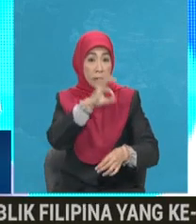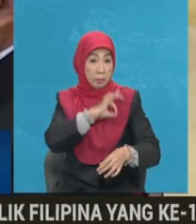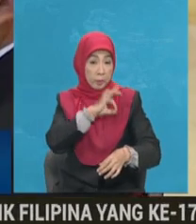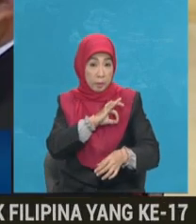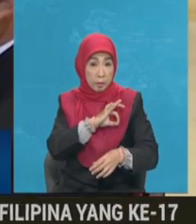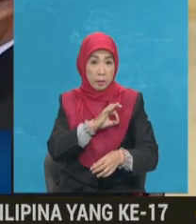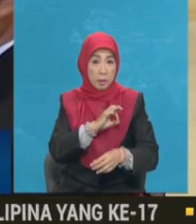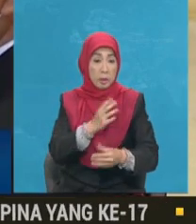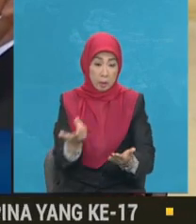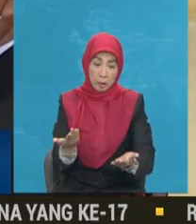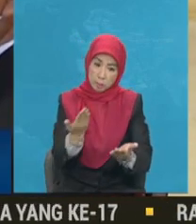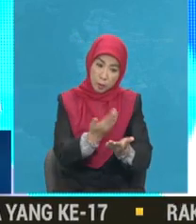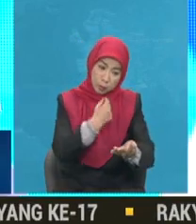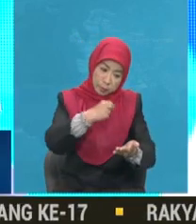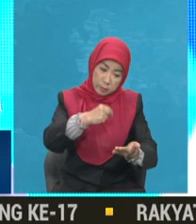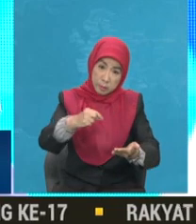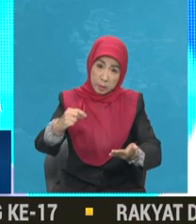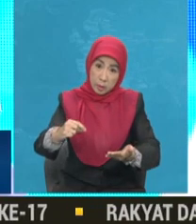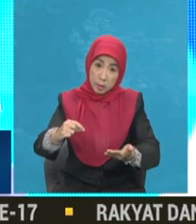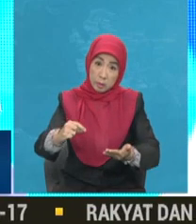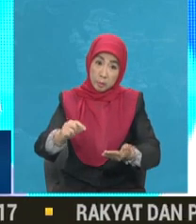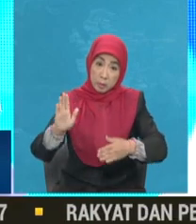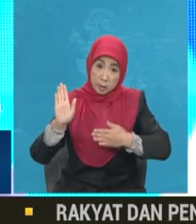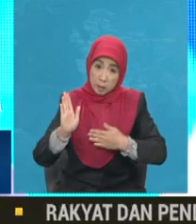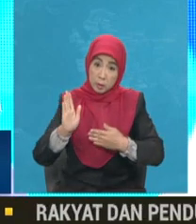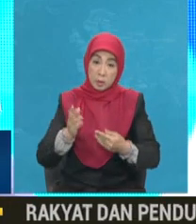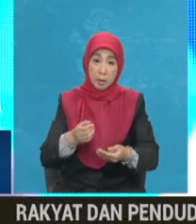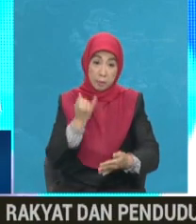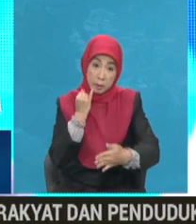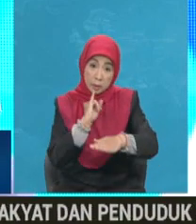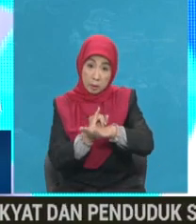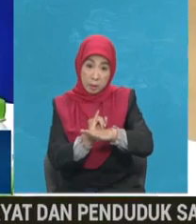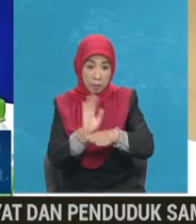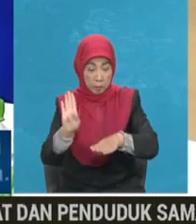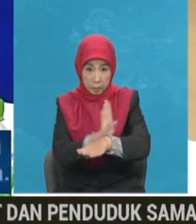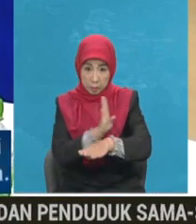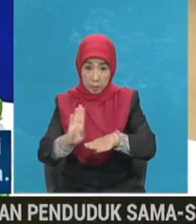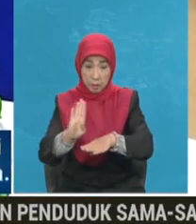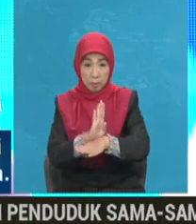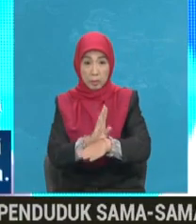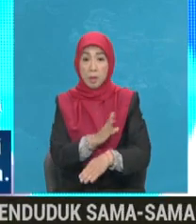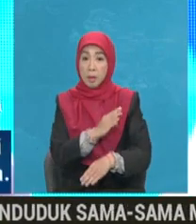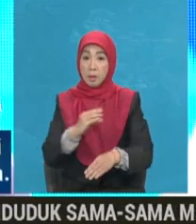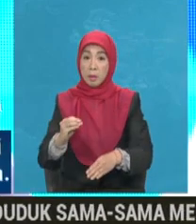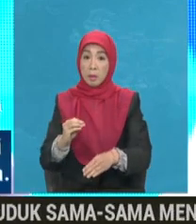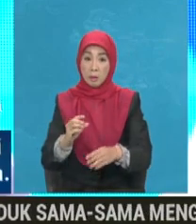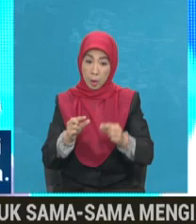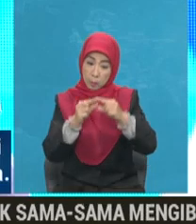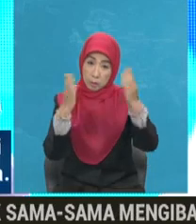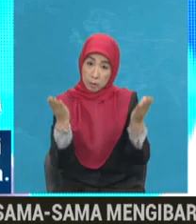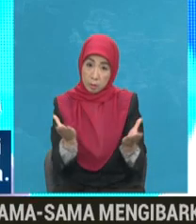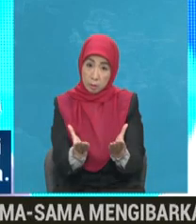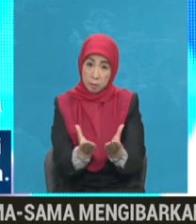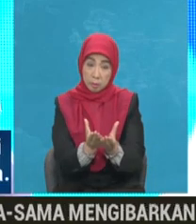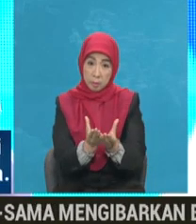weekday level agreement memorandum of understanding as well as such Siemens Eden time how Global